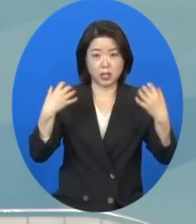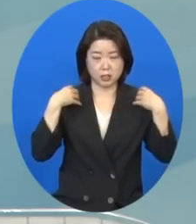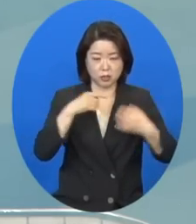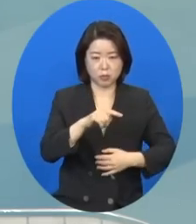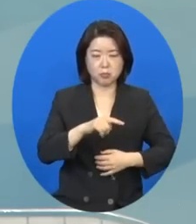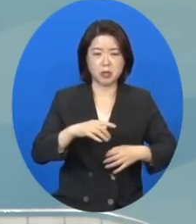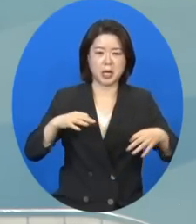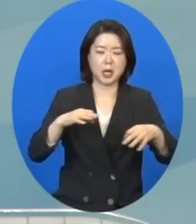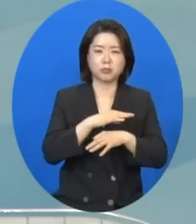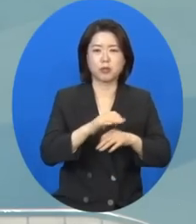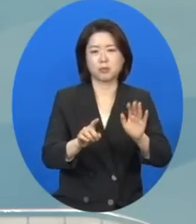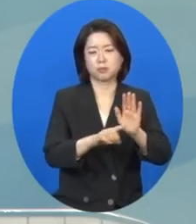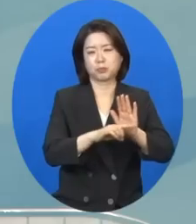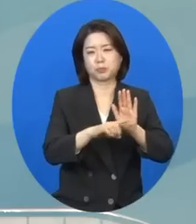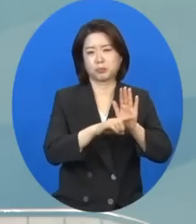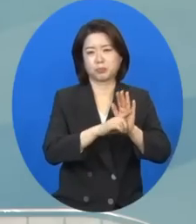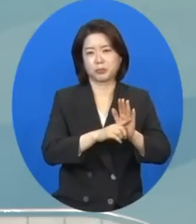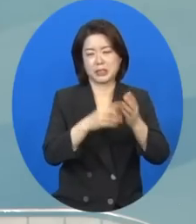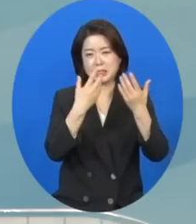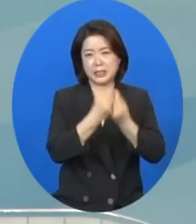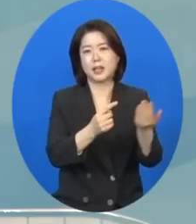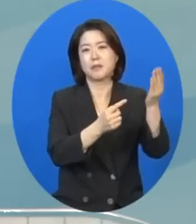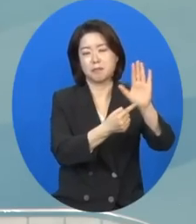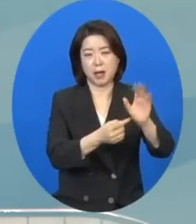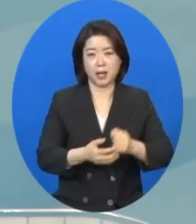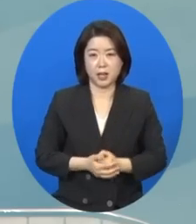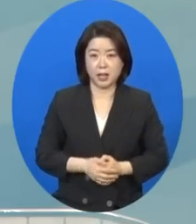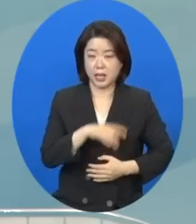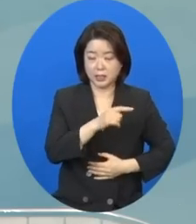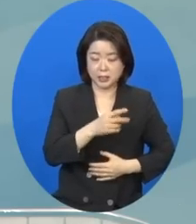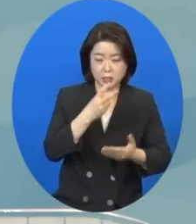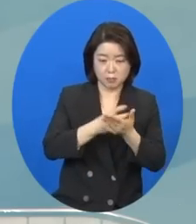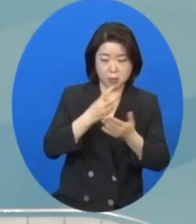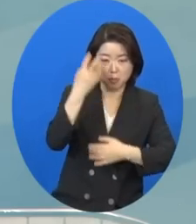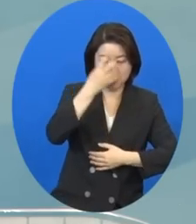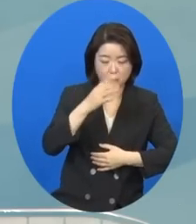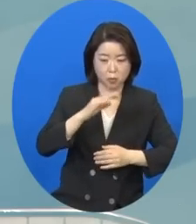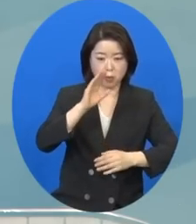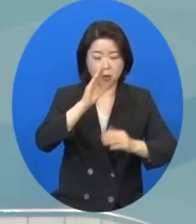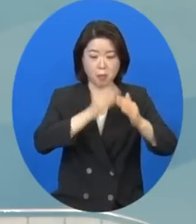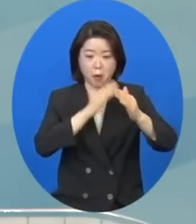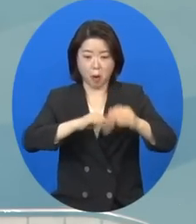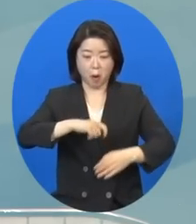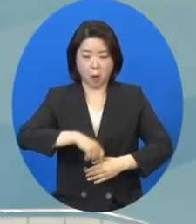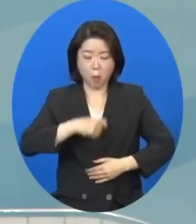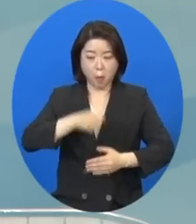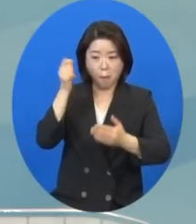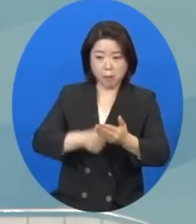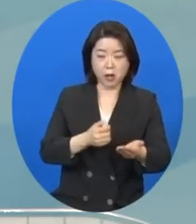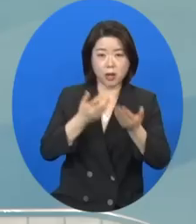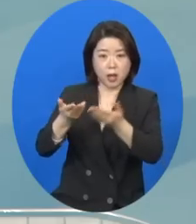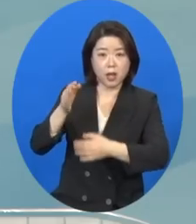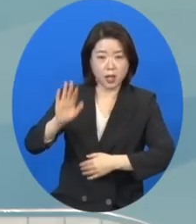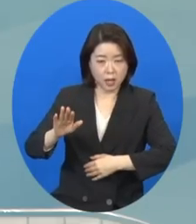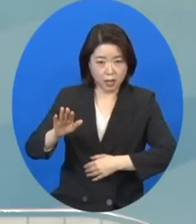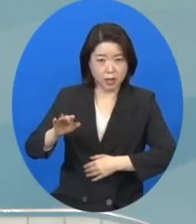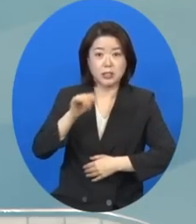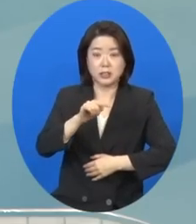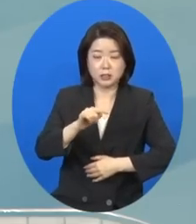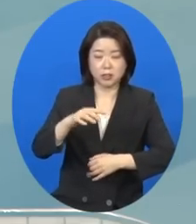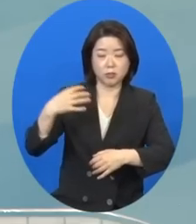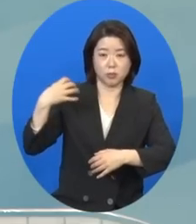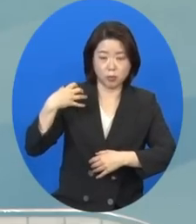사례를 보여주고 있습니다 그는 법을 보호하고 공의롭게 판결에 책임을 가지고 예루살렘의 총독으로 취임한